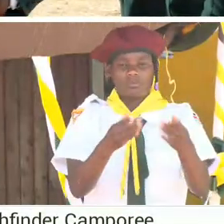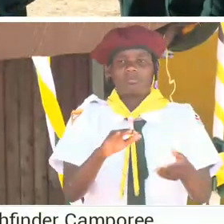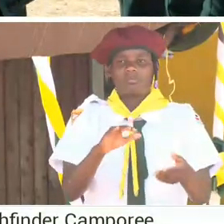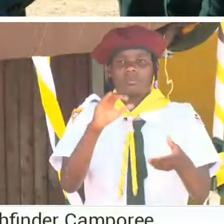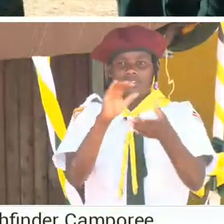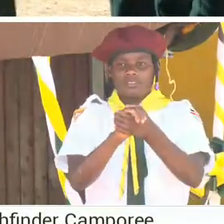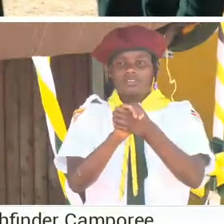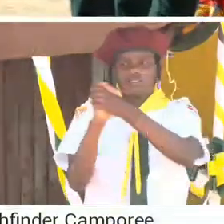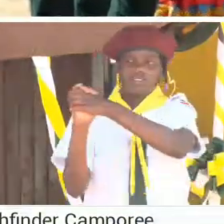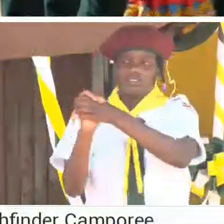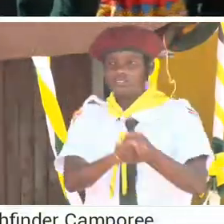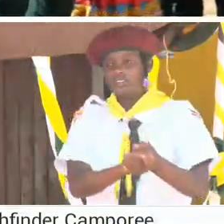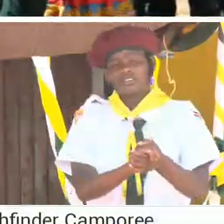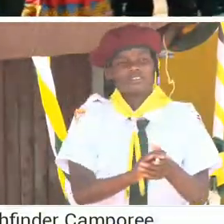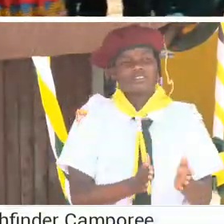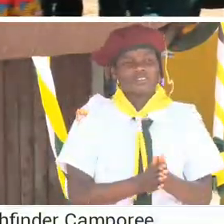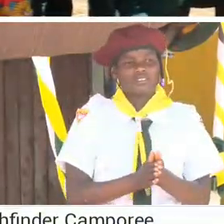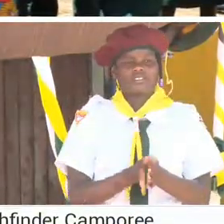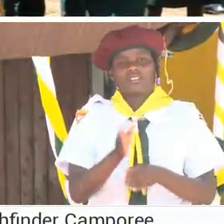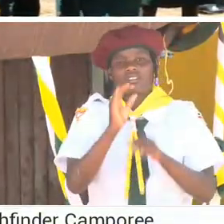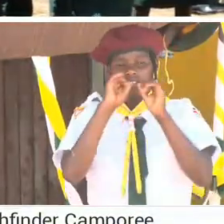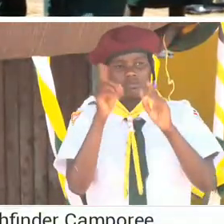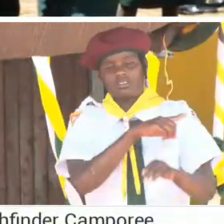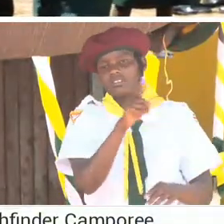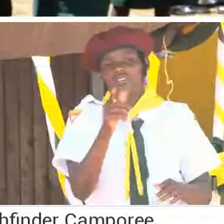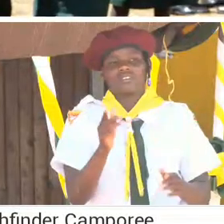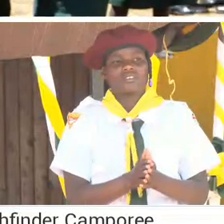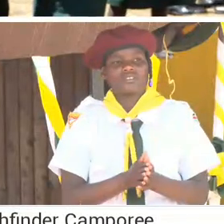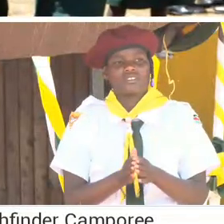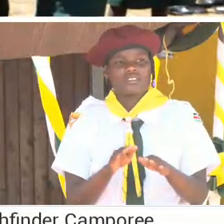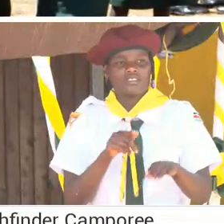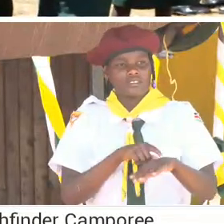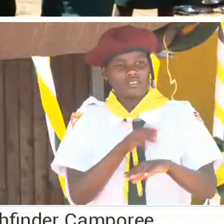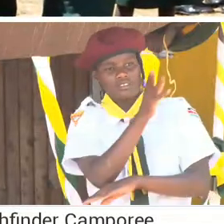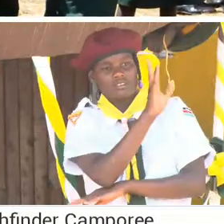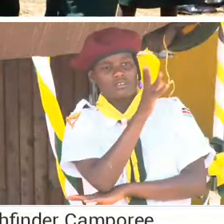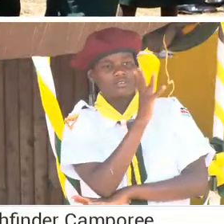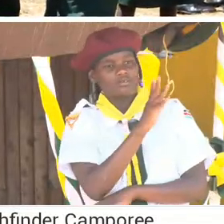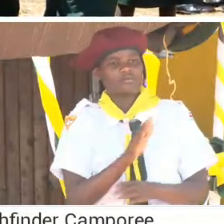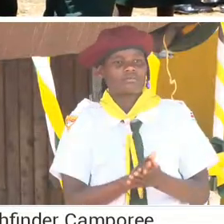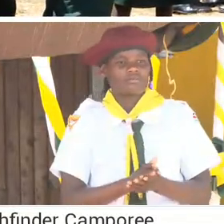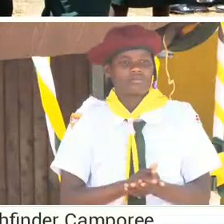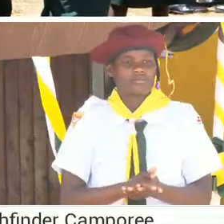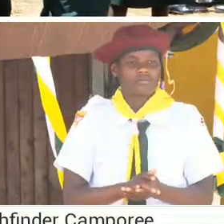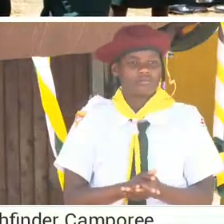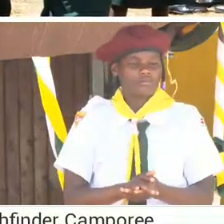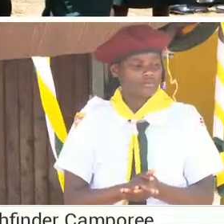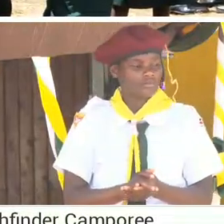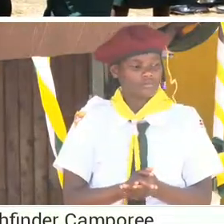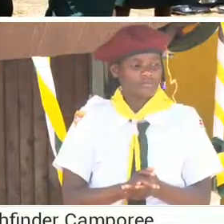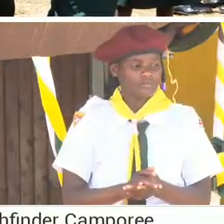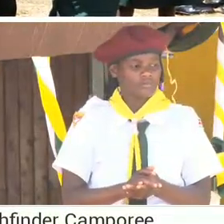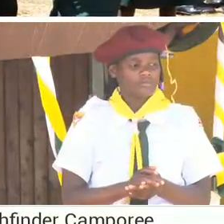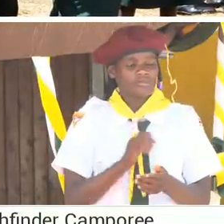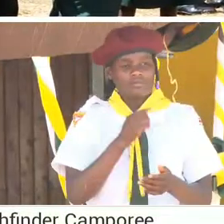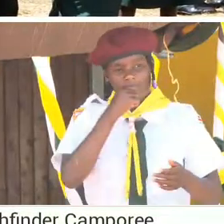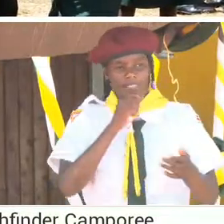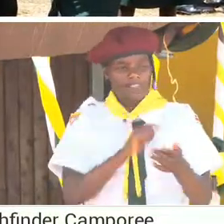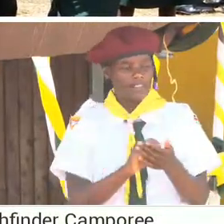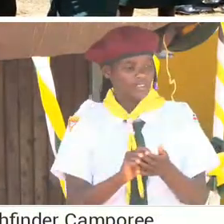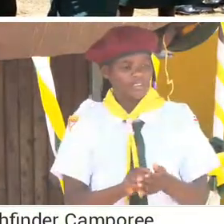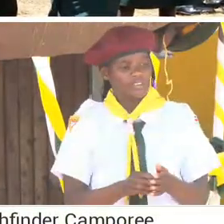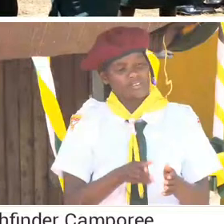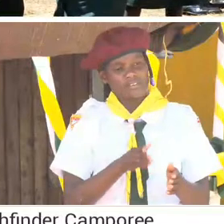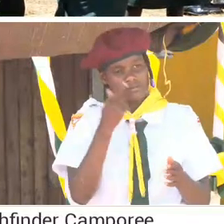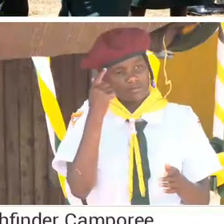Wangapi wanazipokea hizo? Bwana wabariki sana mchana wa leo. Katibu wa West Rift Valley Field, tafadhali kwa neema ya